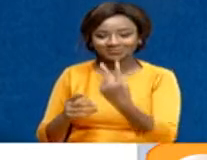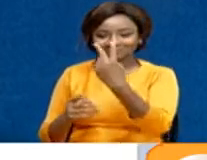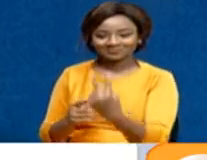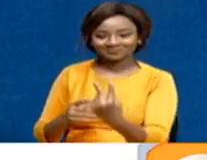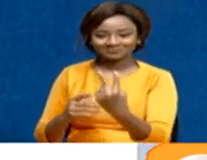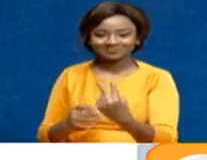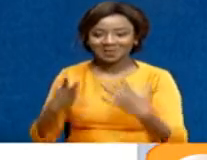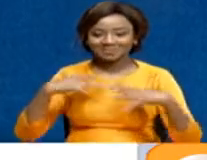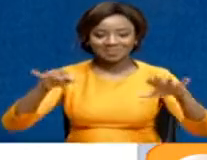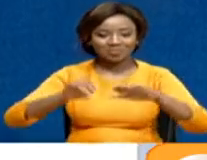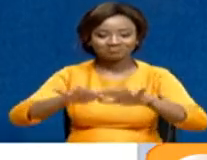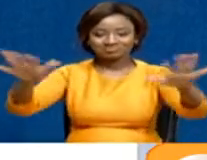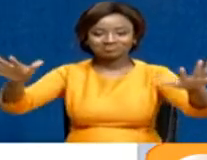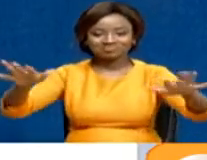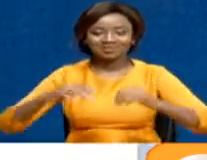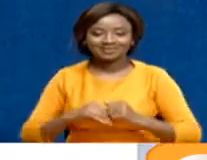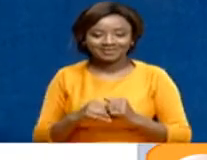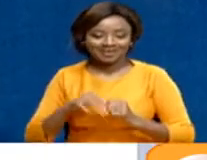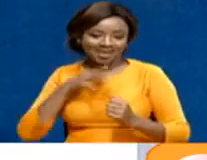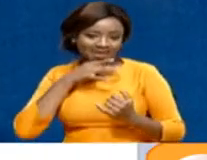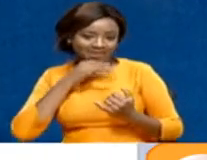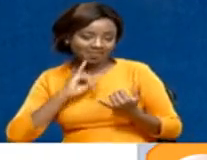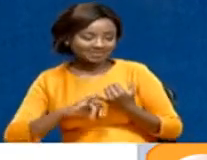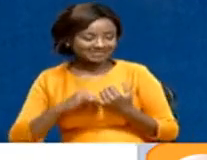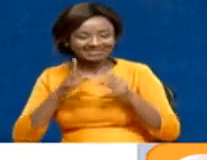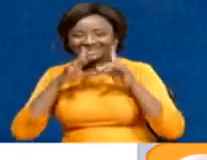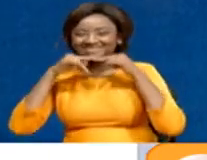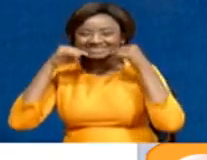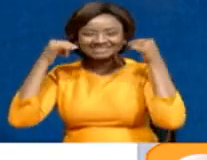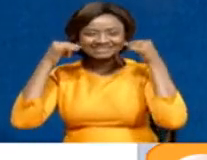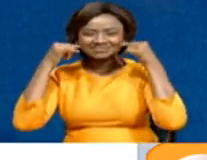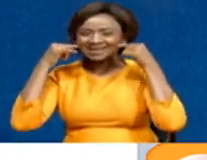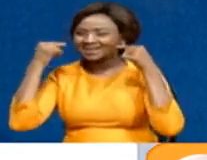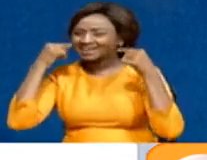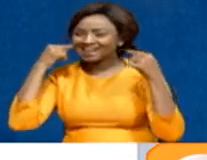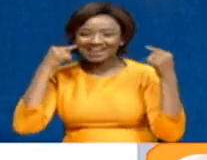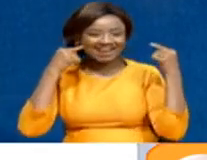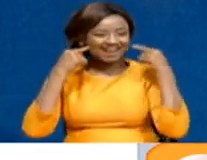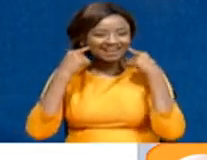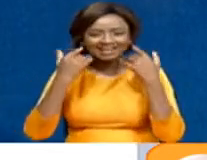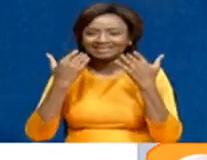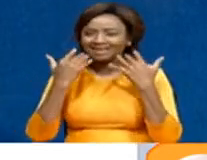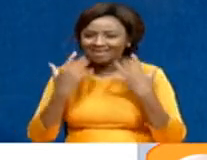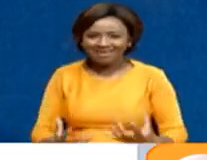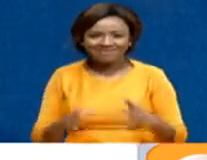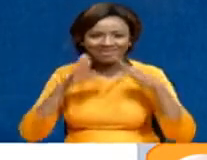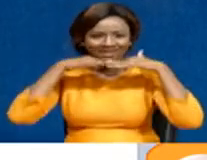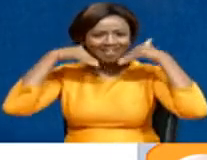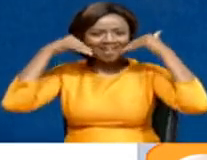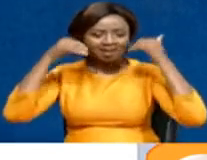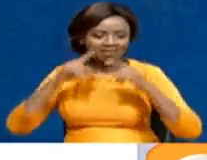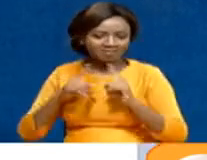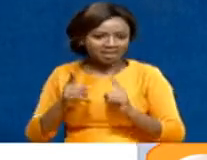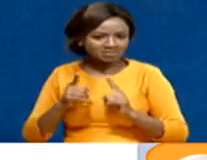ya kadamnasi ya watu, bwana harusi akawa anacheka mpaka jino la mwisho linaonekana. Lakini hapa